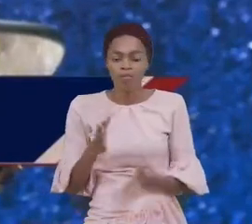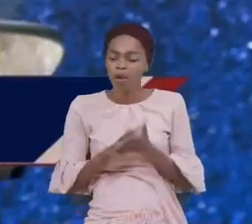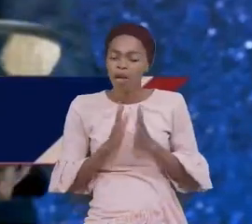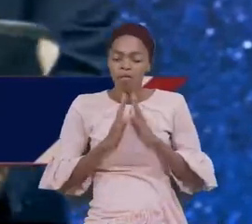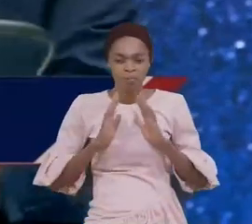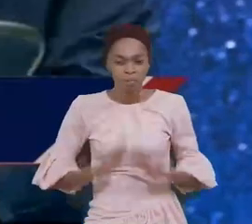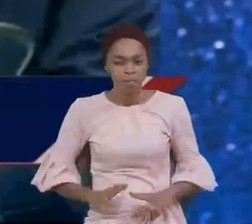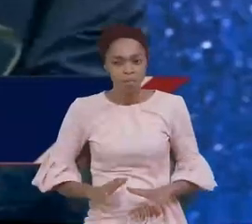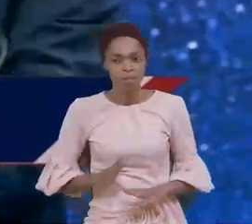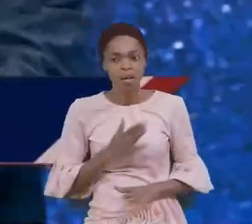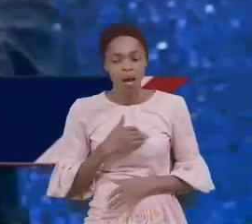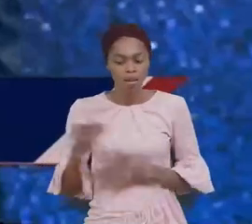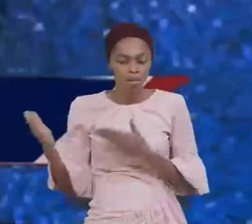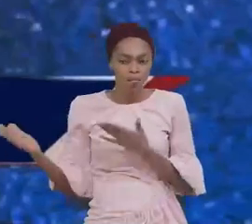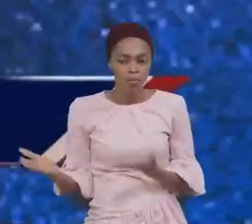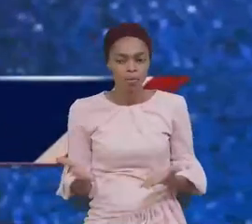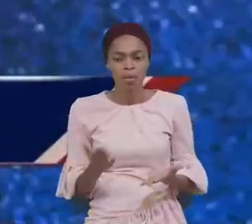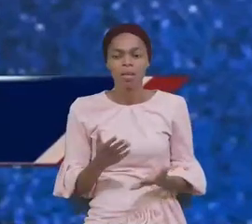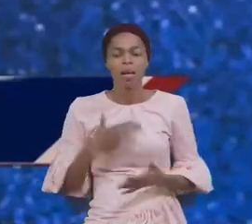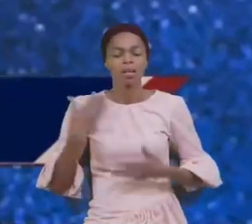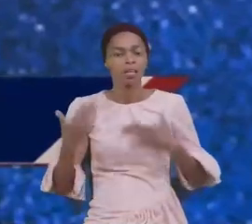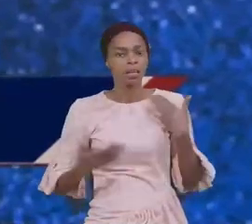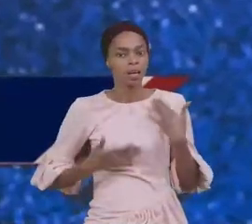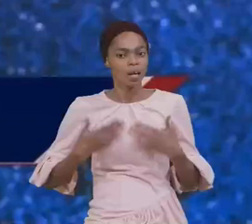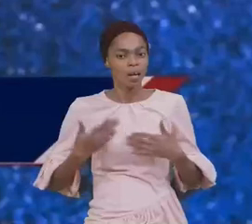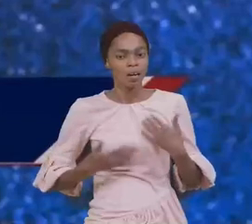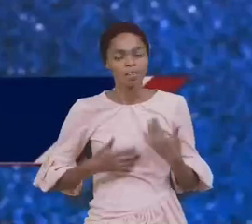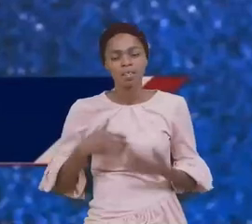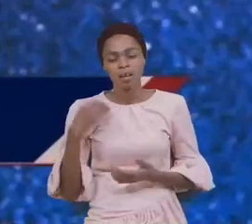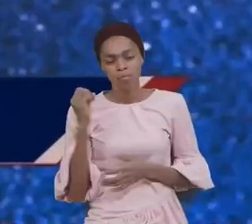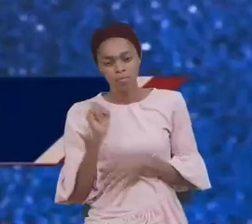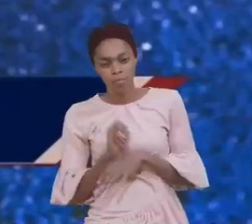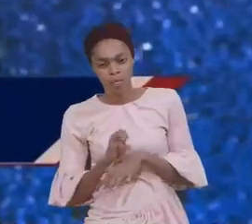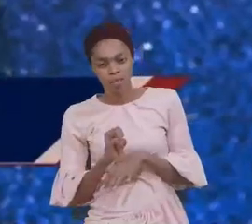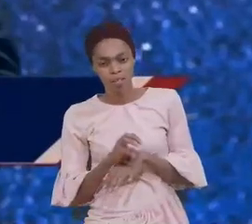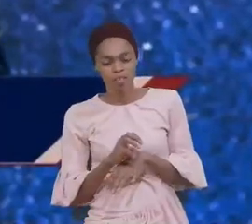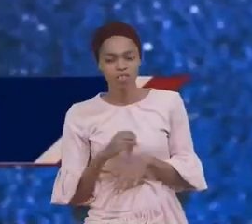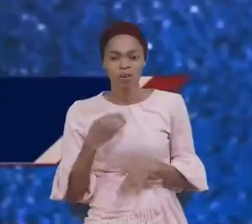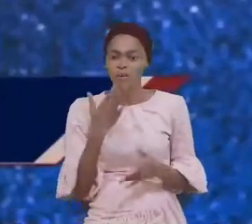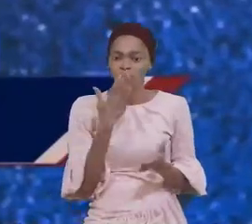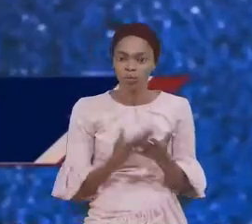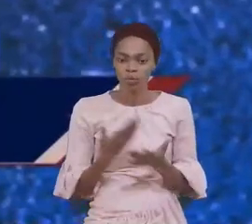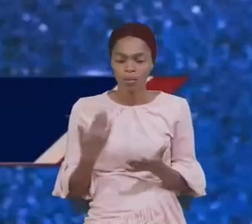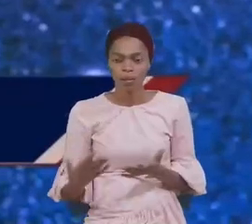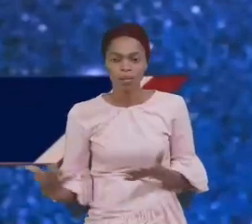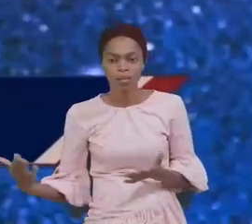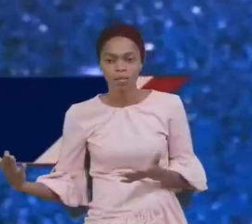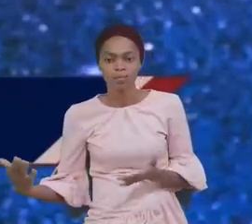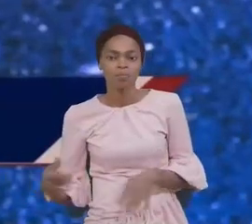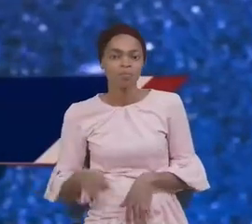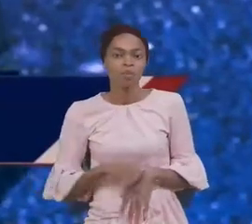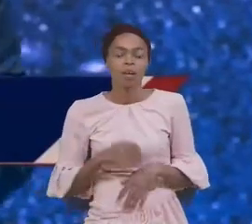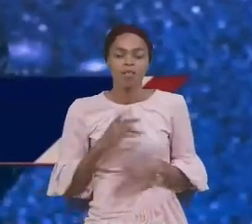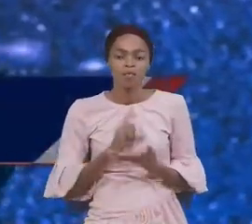de ceux qui annoncent de bonnes nouvelles. Le verset 16 dit,